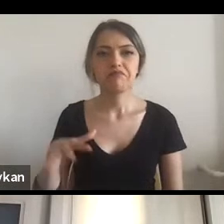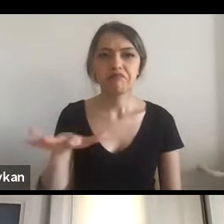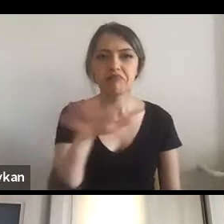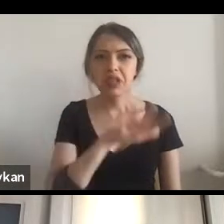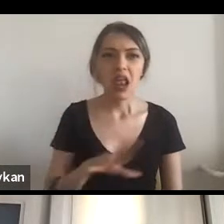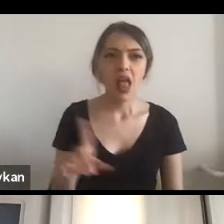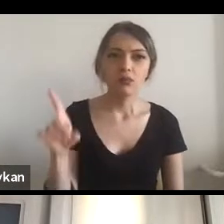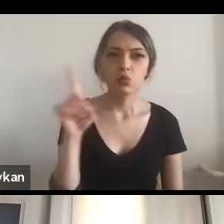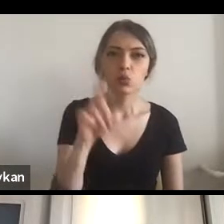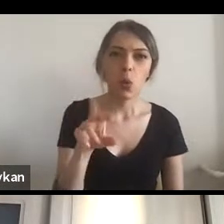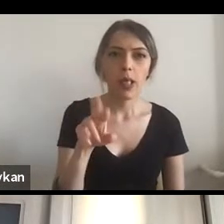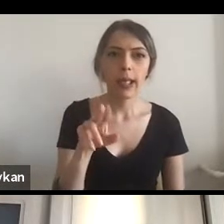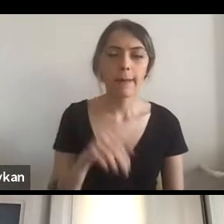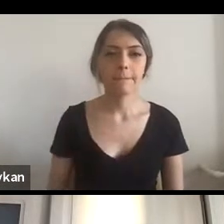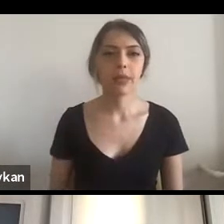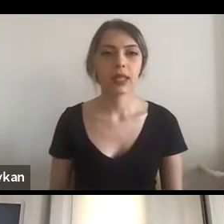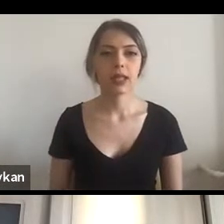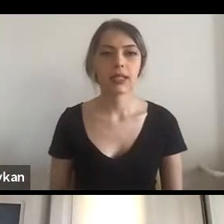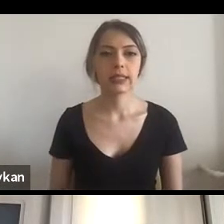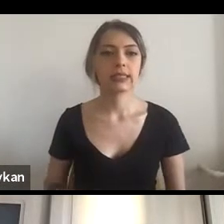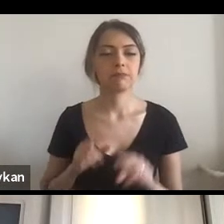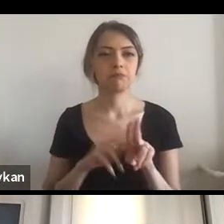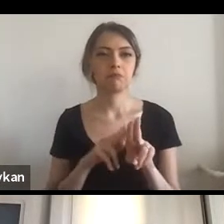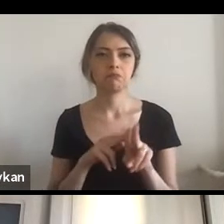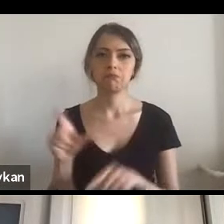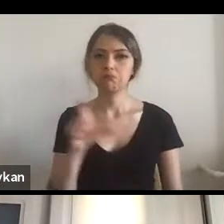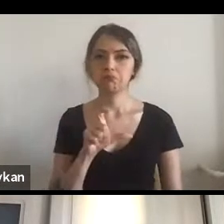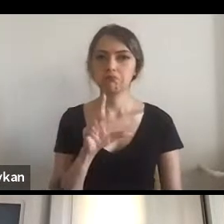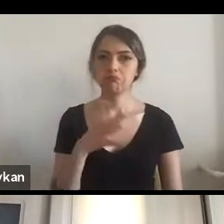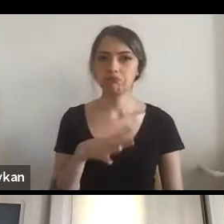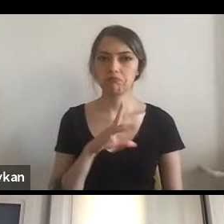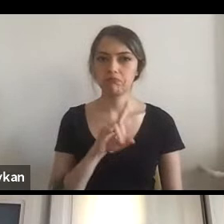soru olduğu için de Kerem'e şimdi döndüm ama.